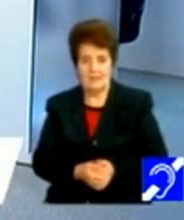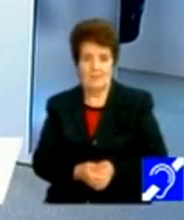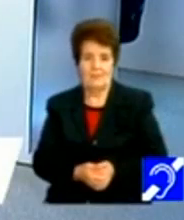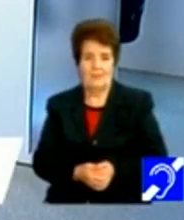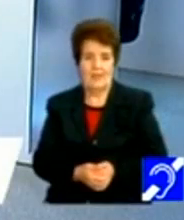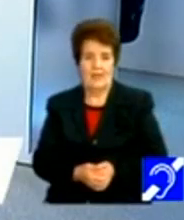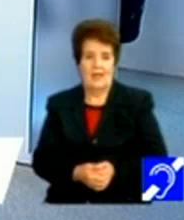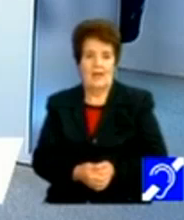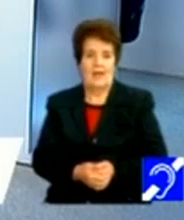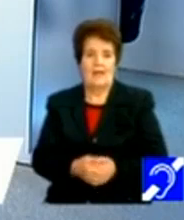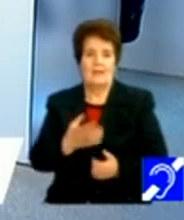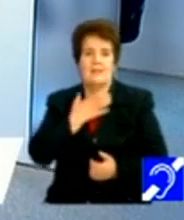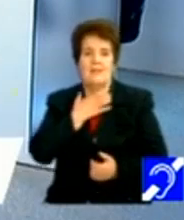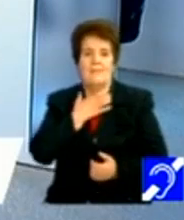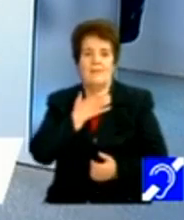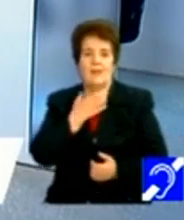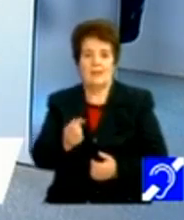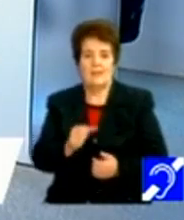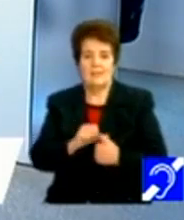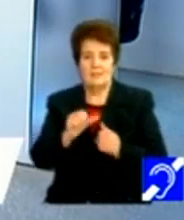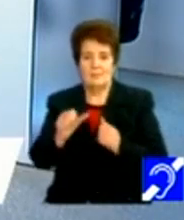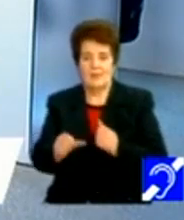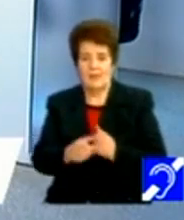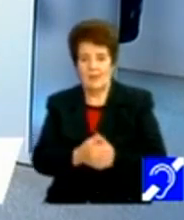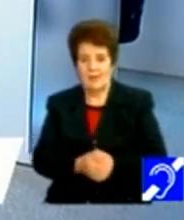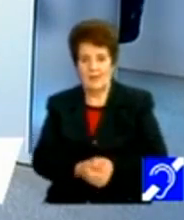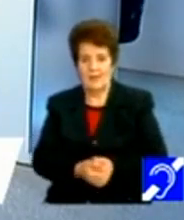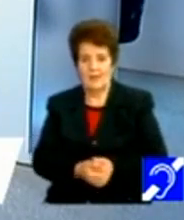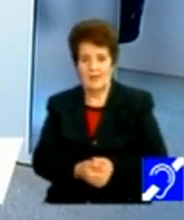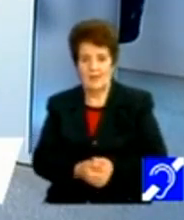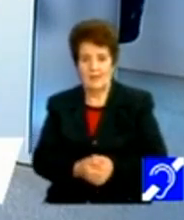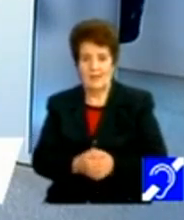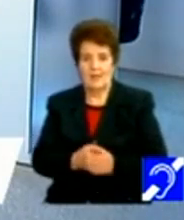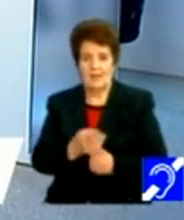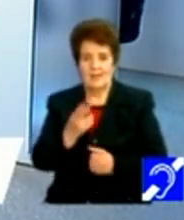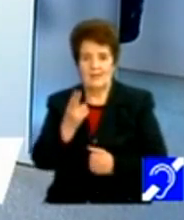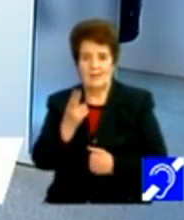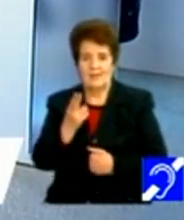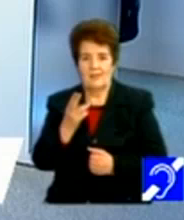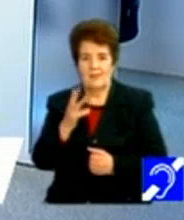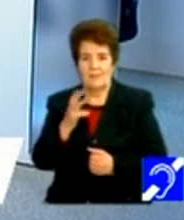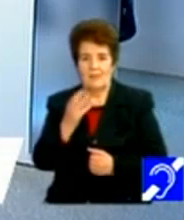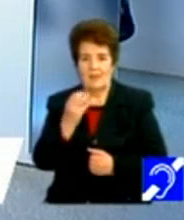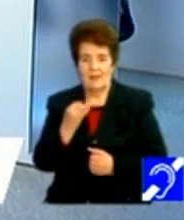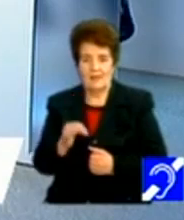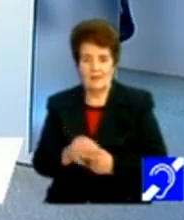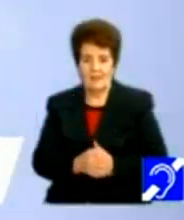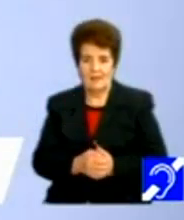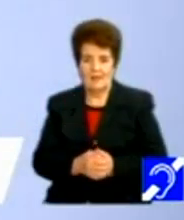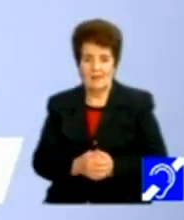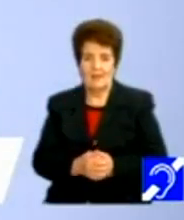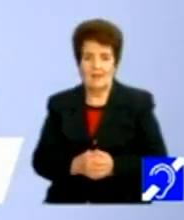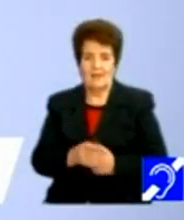Care este cea mai mare dificultate peste care ați trecut în viață? Domnul Țicu, începem invers și tot așa vom continua. Cea mai